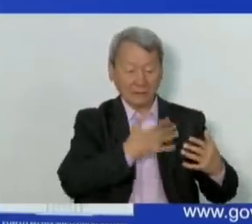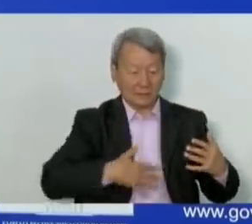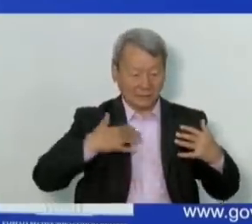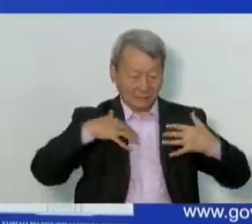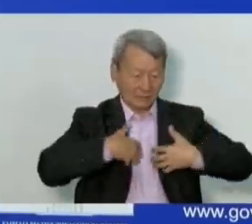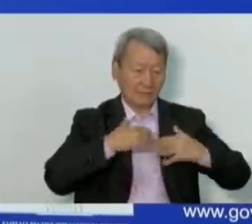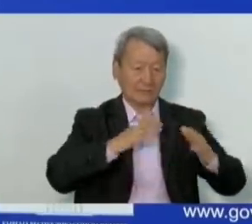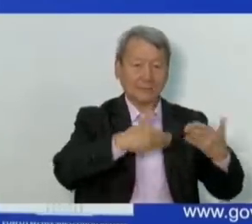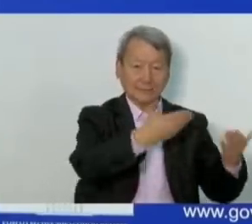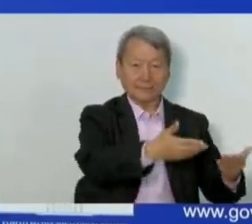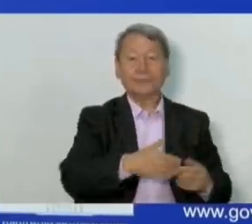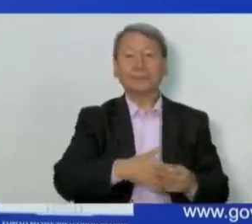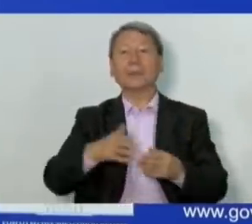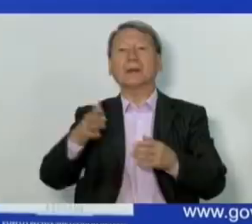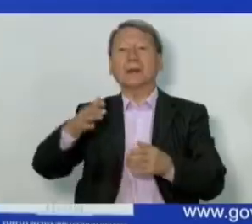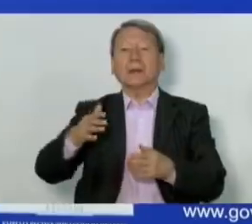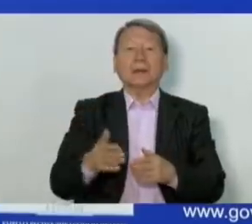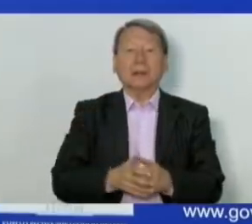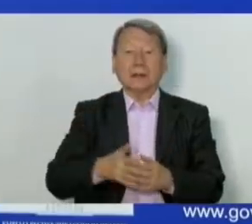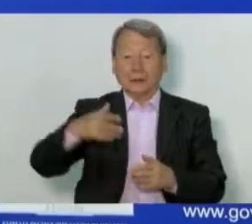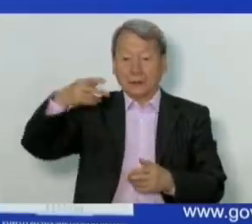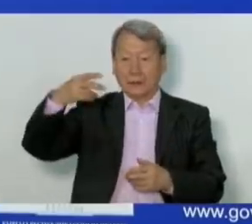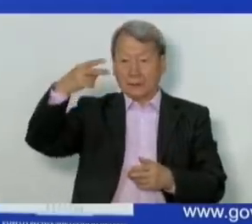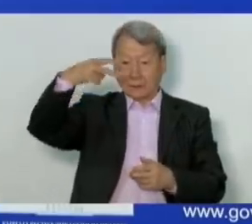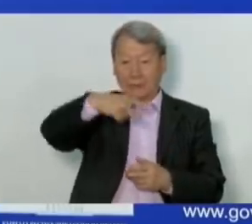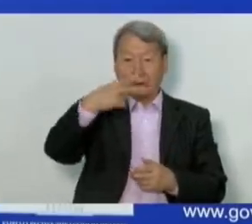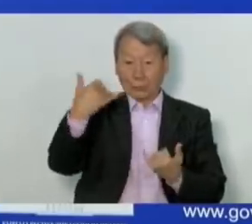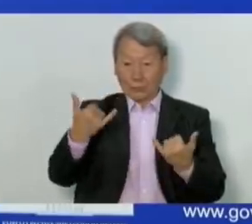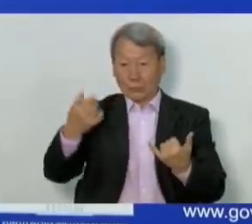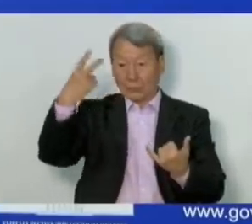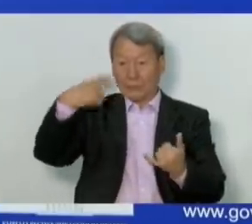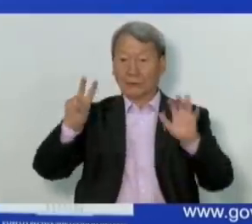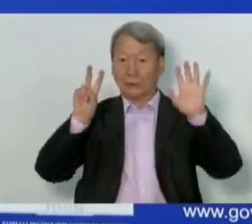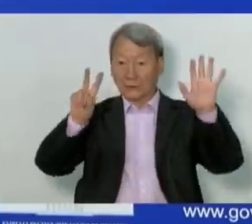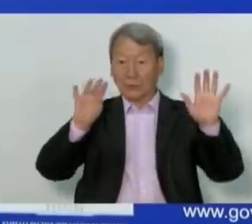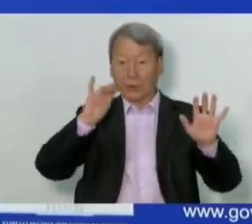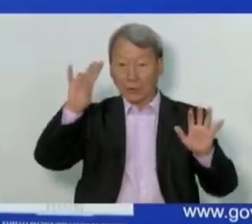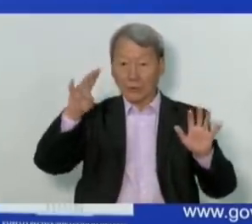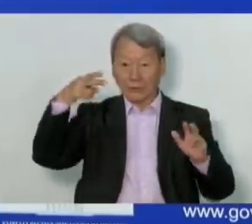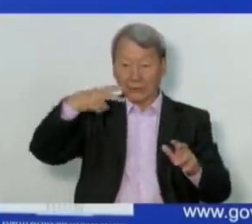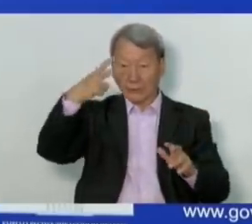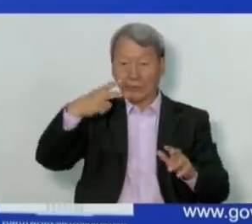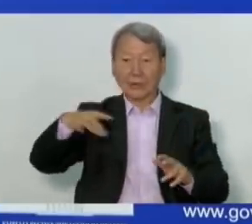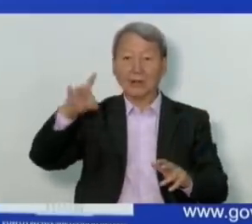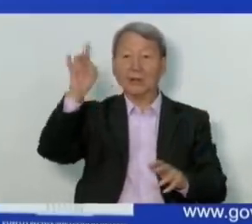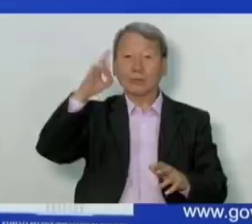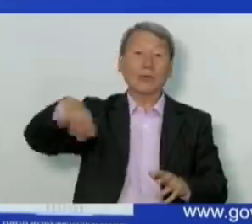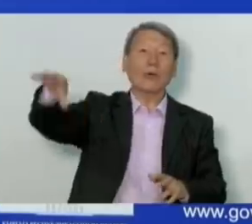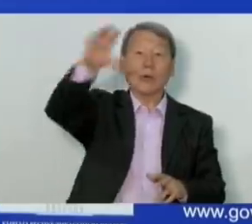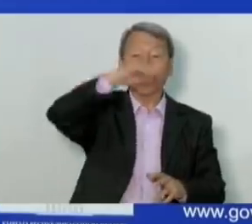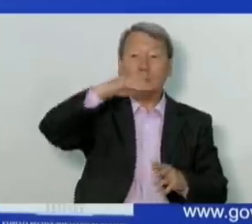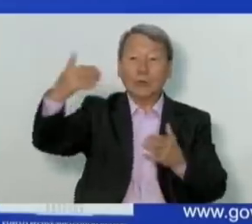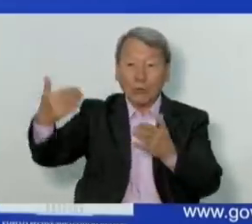айтам. 2020 жылдың 27-інші июніна қарата республика бойынша